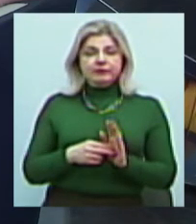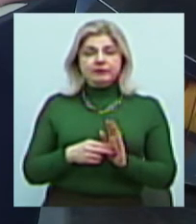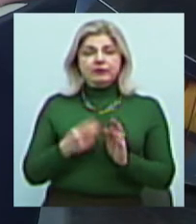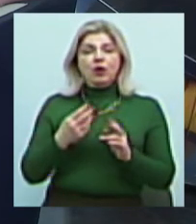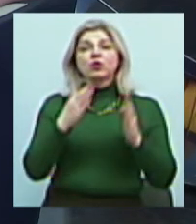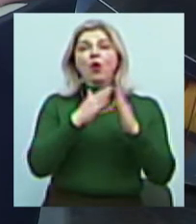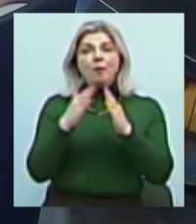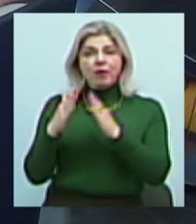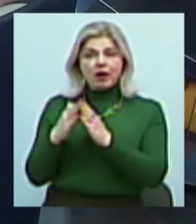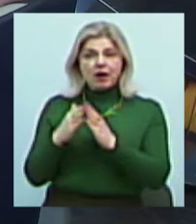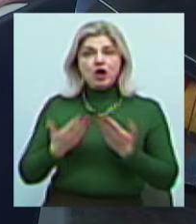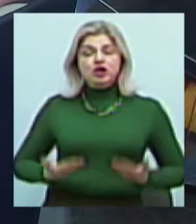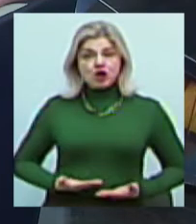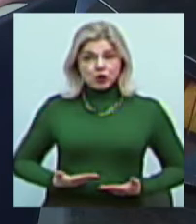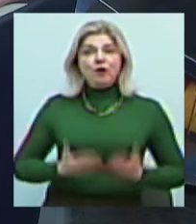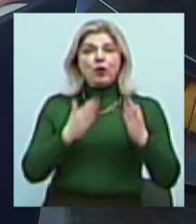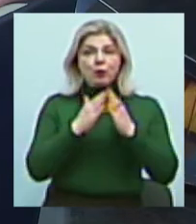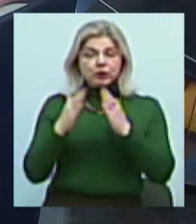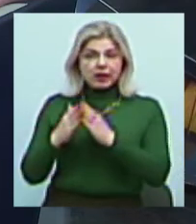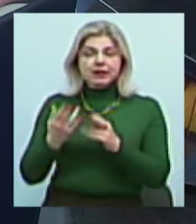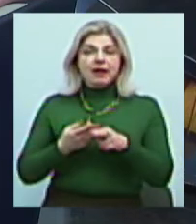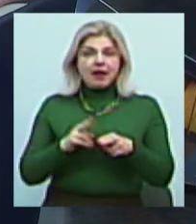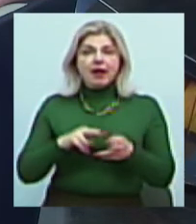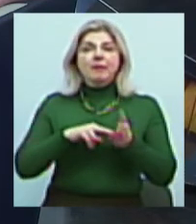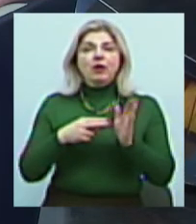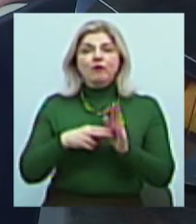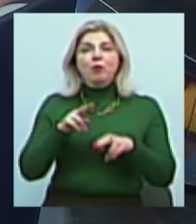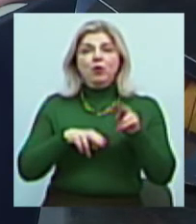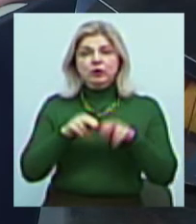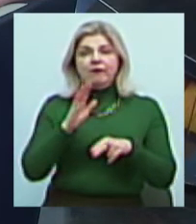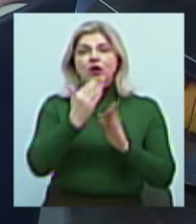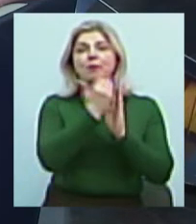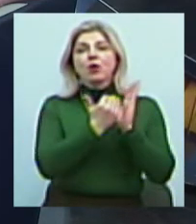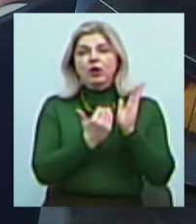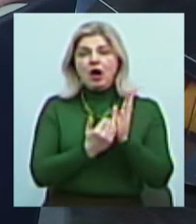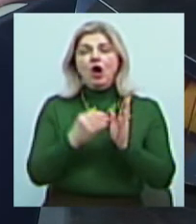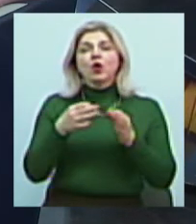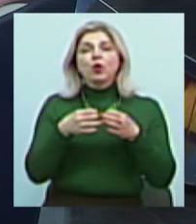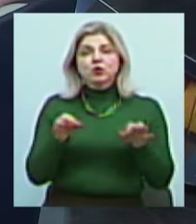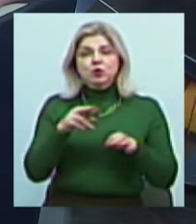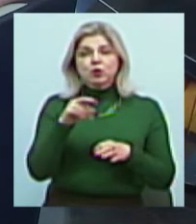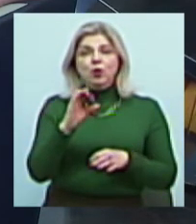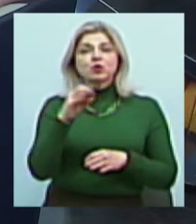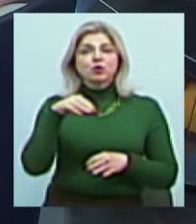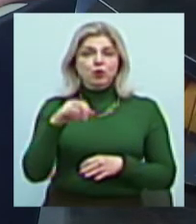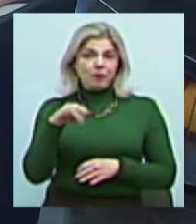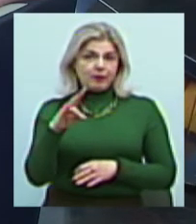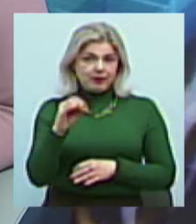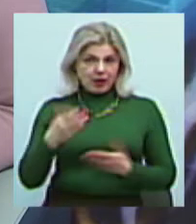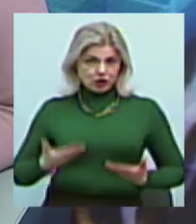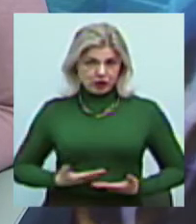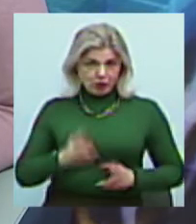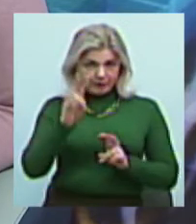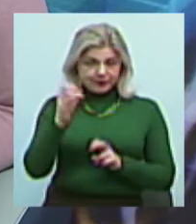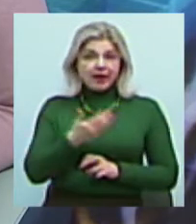дома, житлові будинки, які планується побудувати в рамках програми про доступне житло. Ви знаєте, що у нас така є